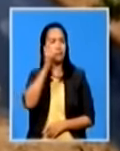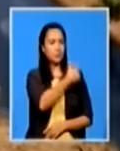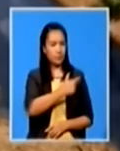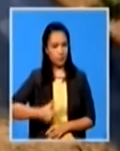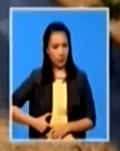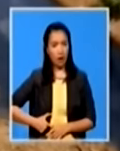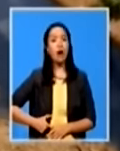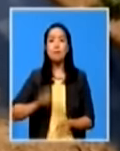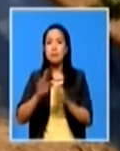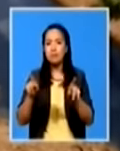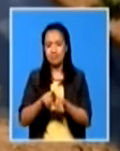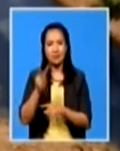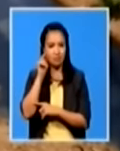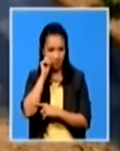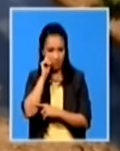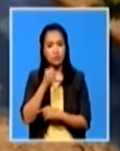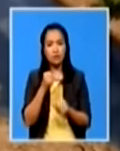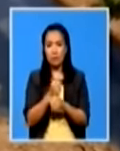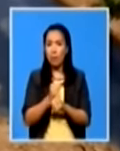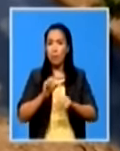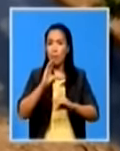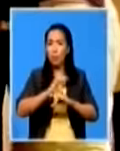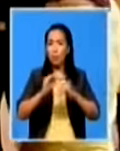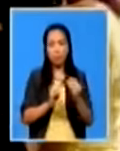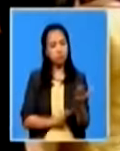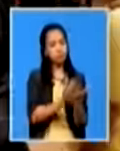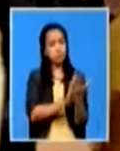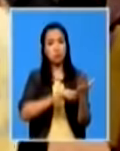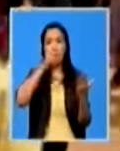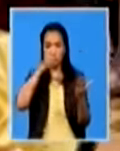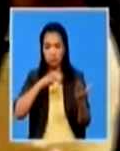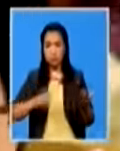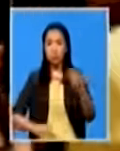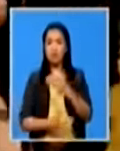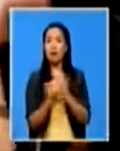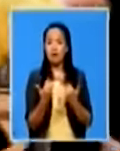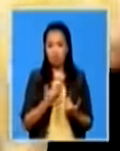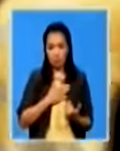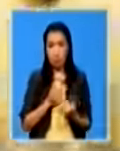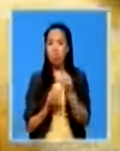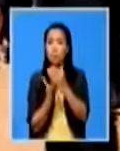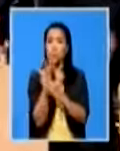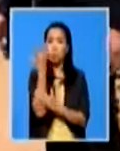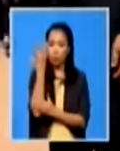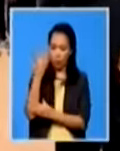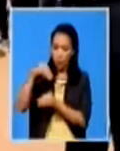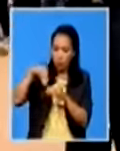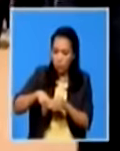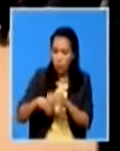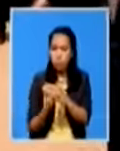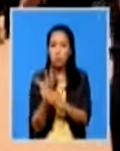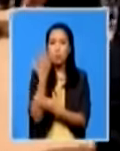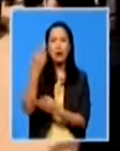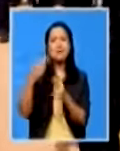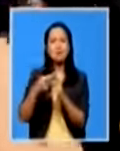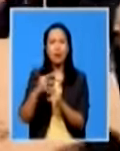ได้ดำเนินการพร้อมกันทั่วภูมิภาคของประเทศนะครับในโอกาสเดียวกันนี้ผมได้ปลูกต้นราชพฤกษ์หรือเรียกว่าต้นคูนนะครับ